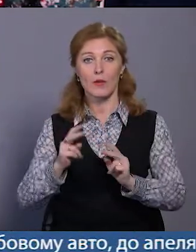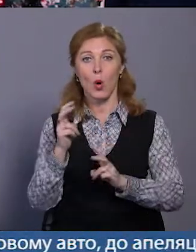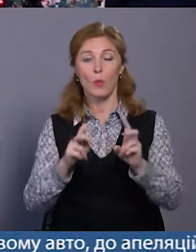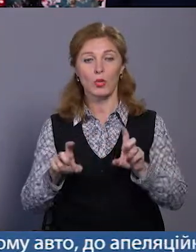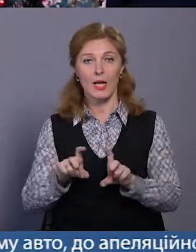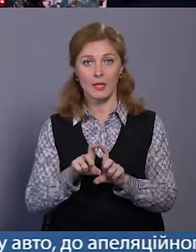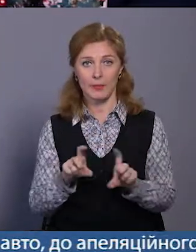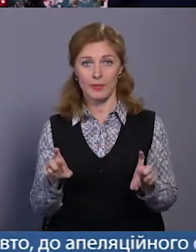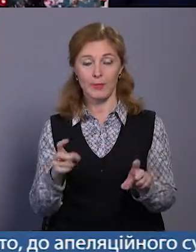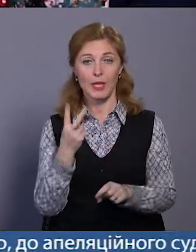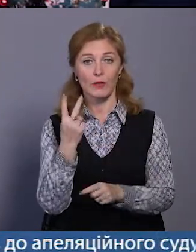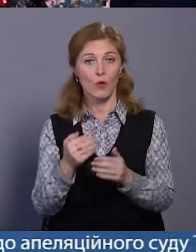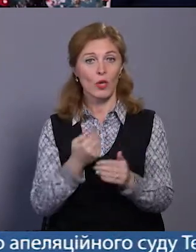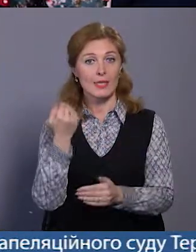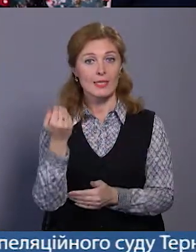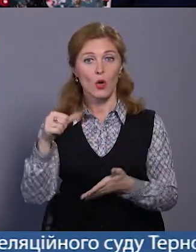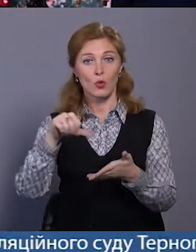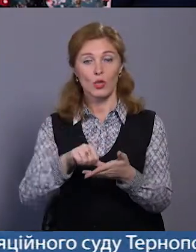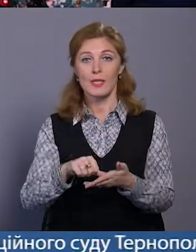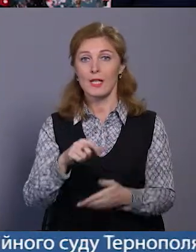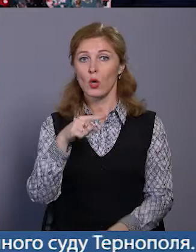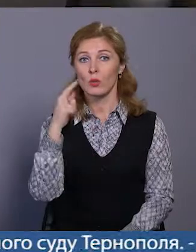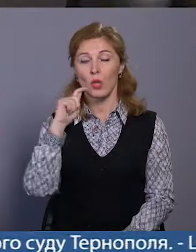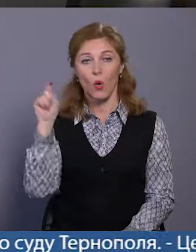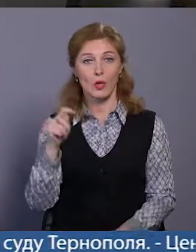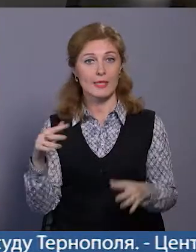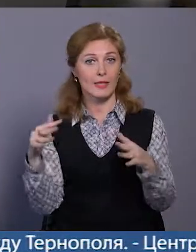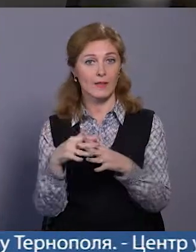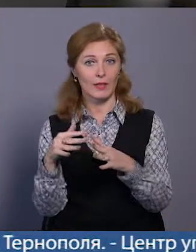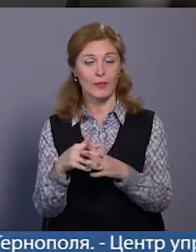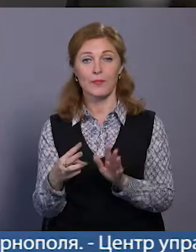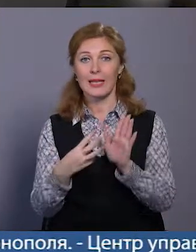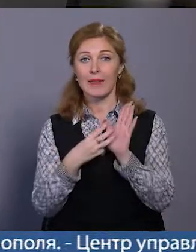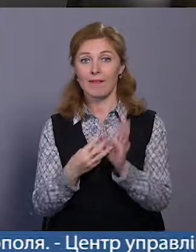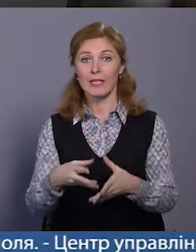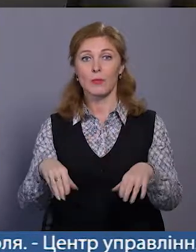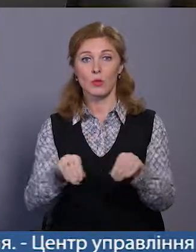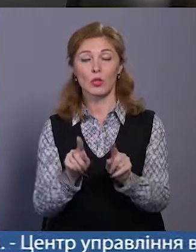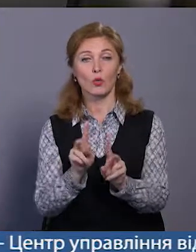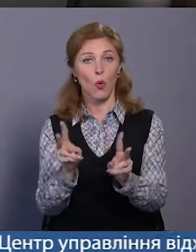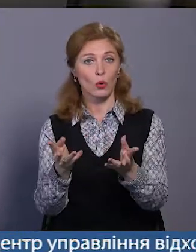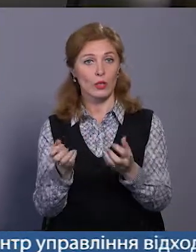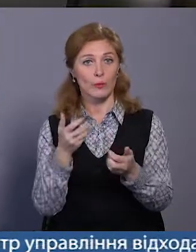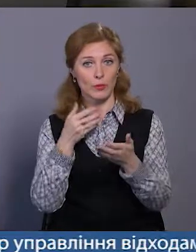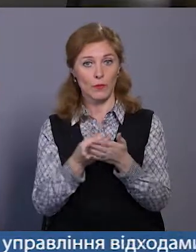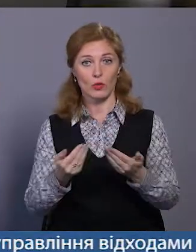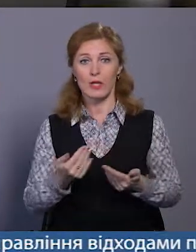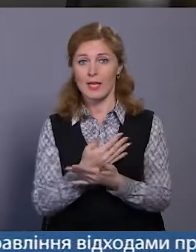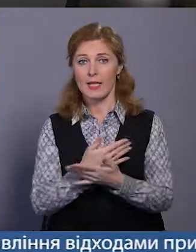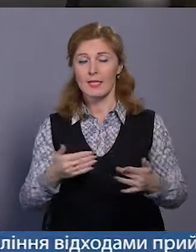комунальних підприємств. 2 з них – учасники російсько-української війни. 8 родин, які отримали своє житло за різними